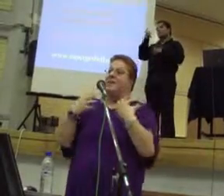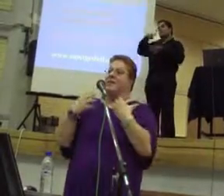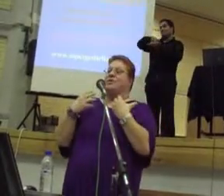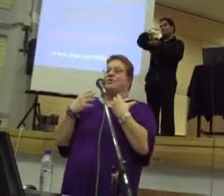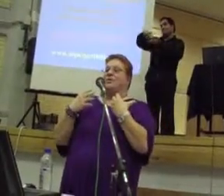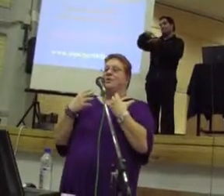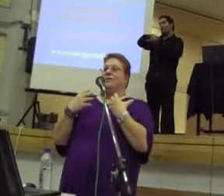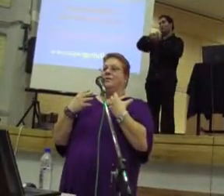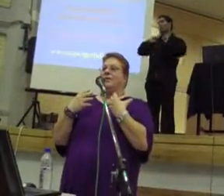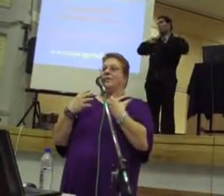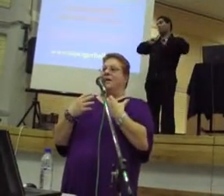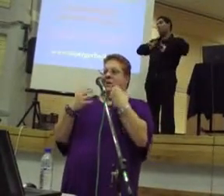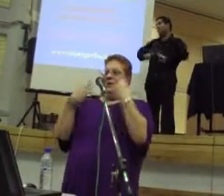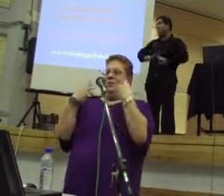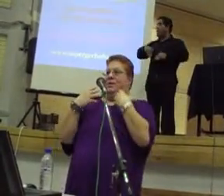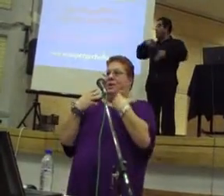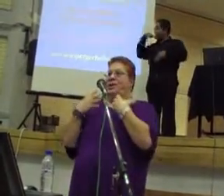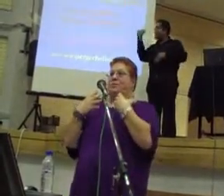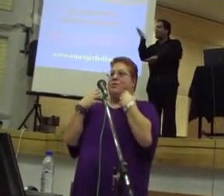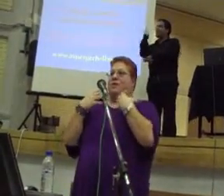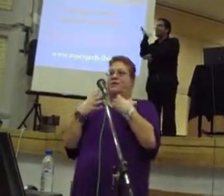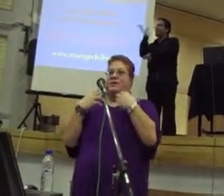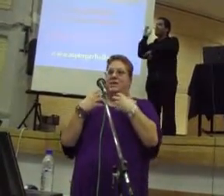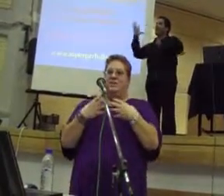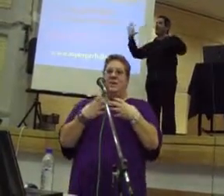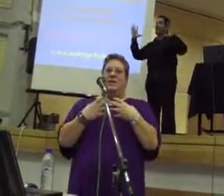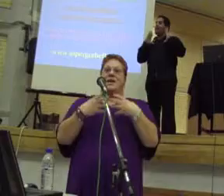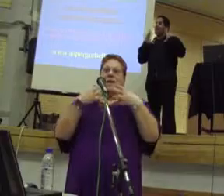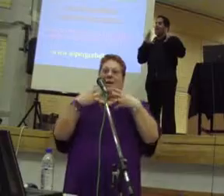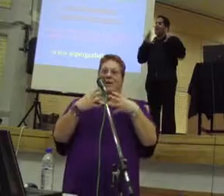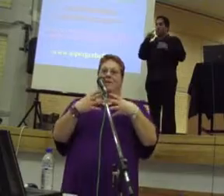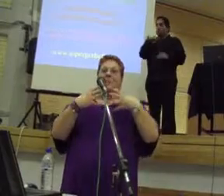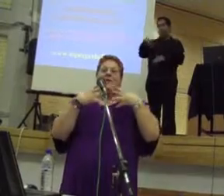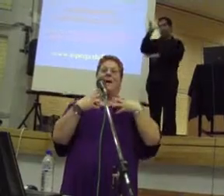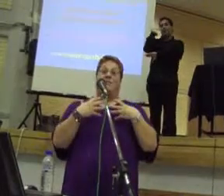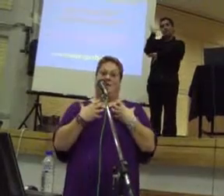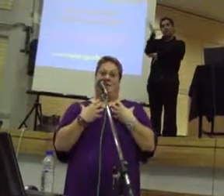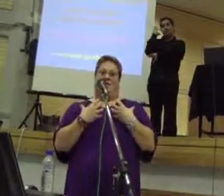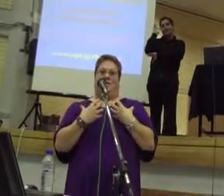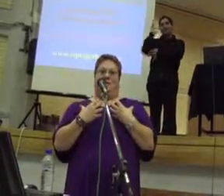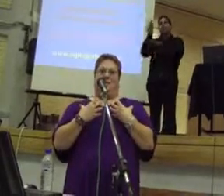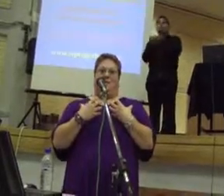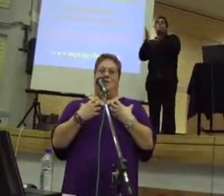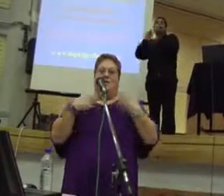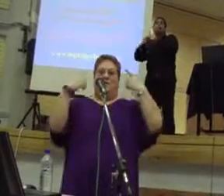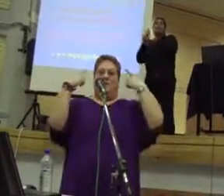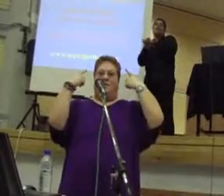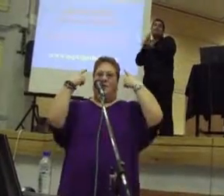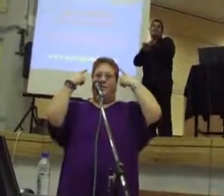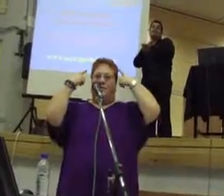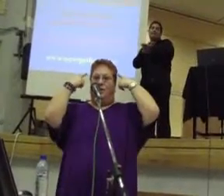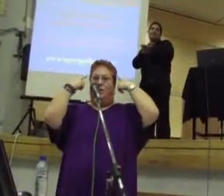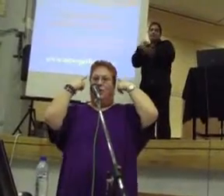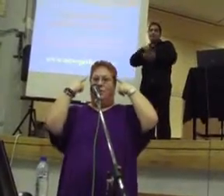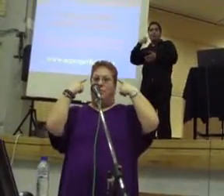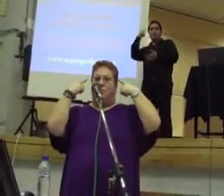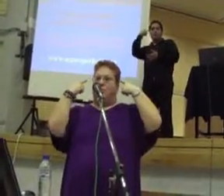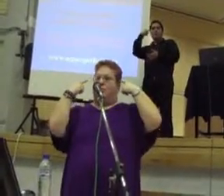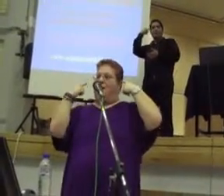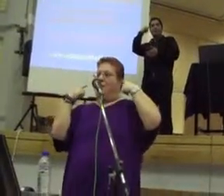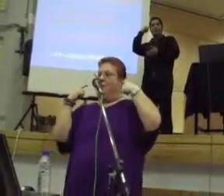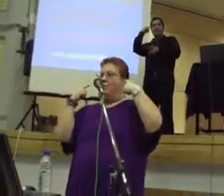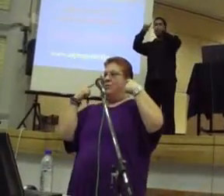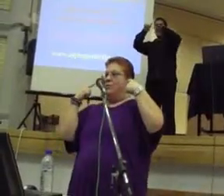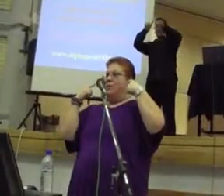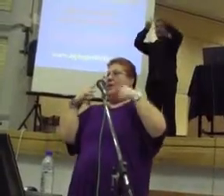μπορώ να σας μιλήσω. Γιατί η ομιλία που κάνω αυτή τη στιγμή είναι μετάφραση. Μεταφράζω την εικόνα που